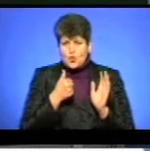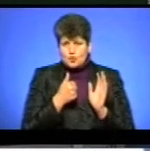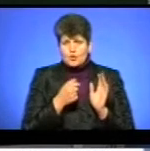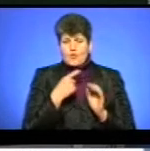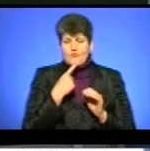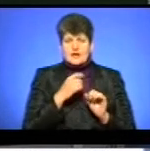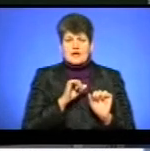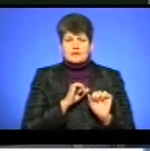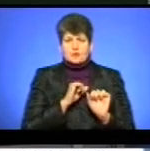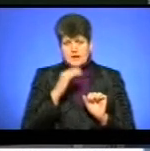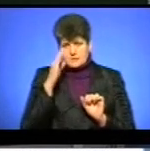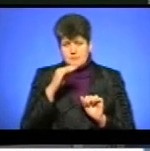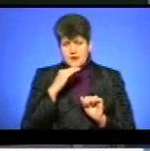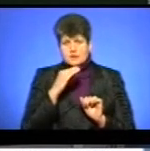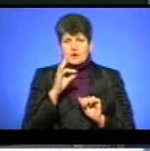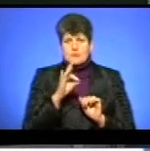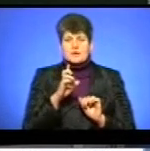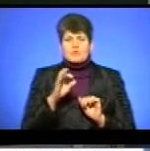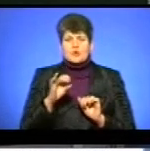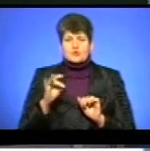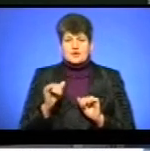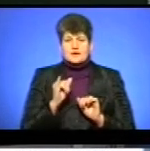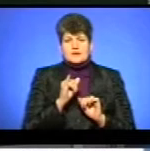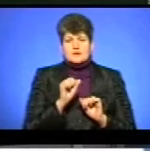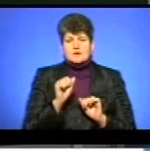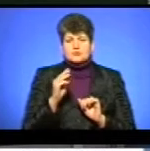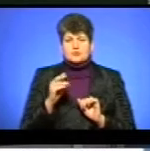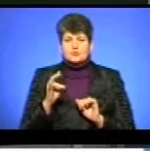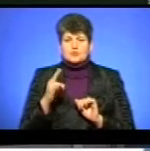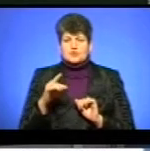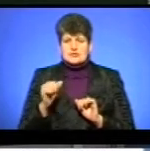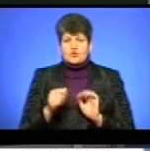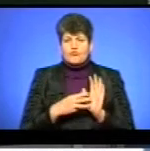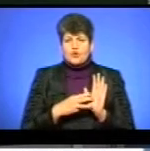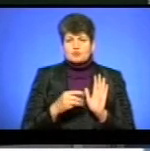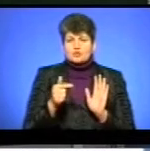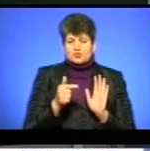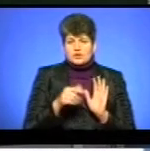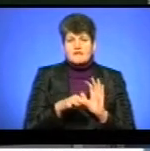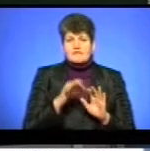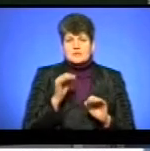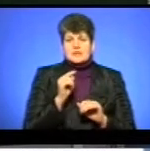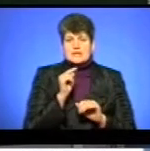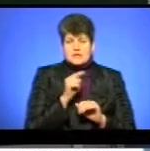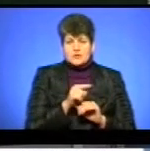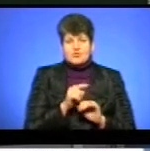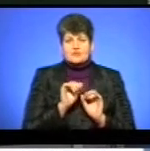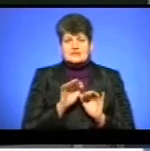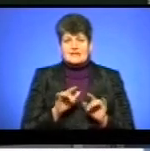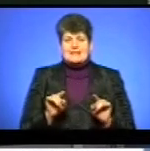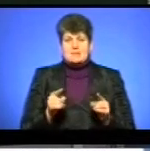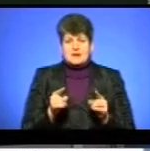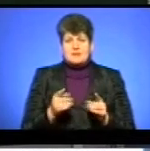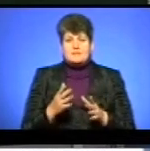каже адвокат батька загиблого Романа Бурчука Ігор Андрусенко. 8 грудня суд обрав для нього запобіжний захід тримання